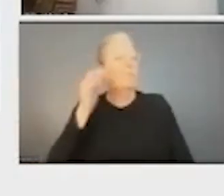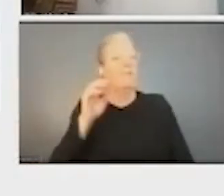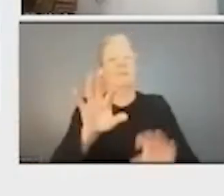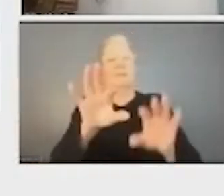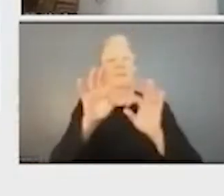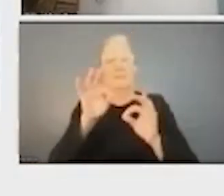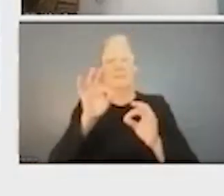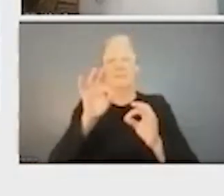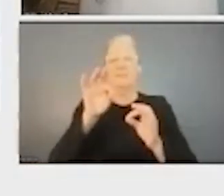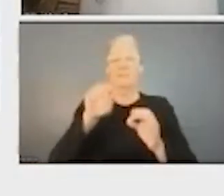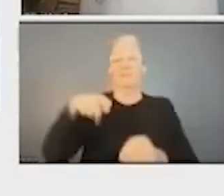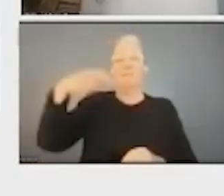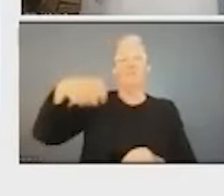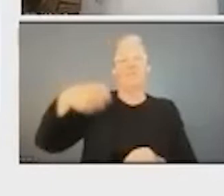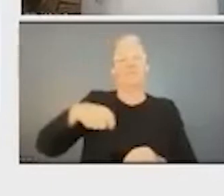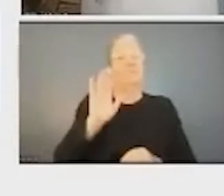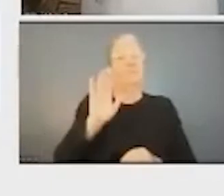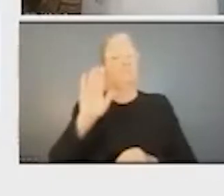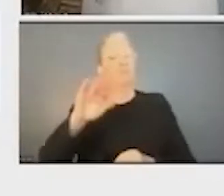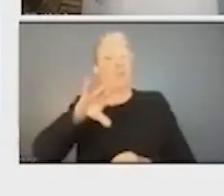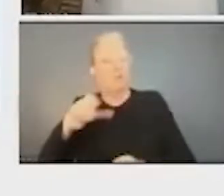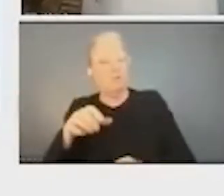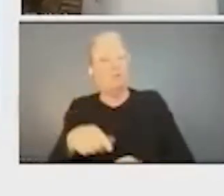نائبة للرئيس في بلدها